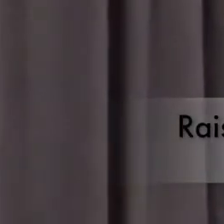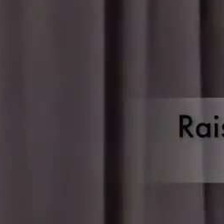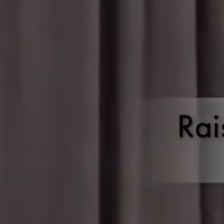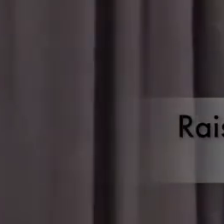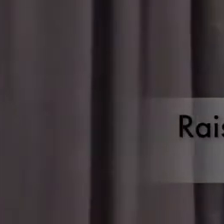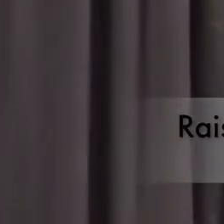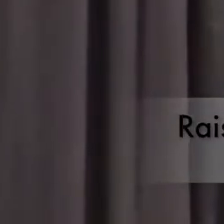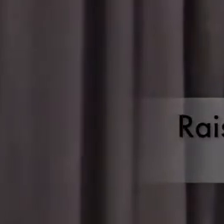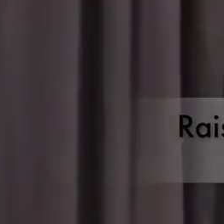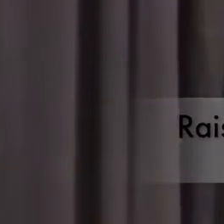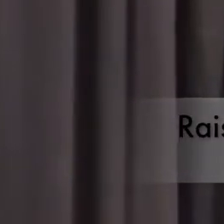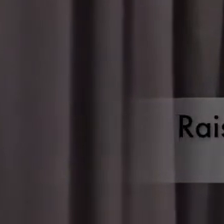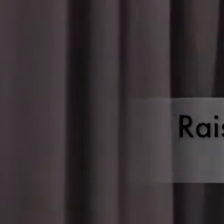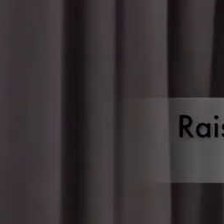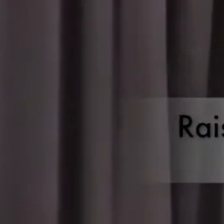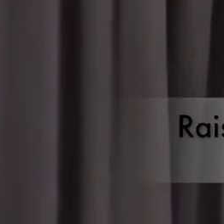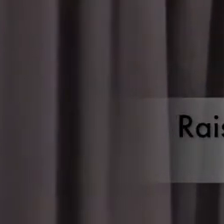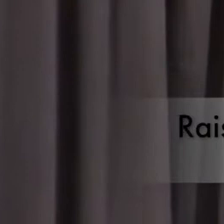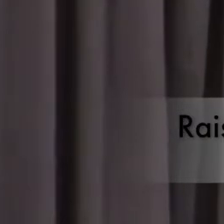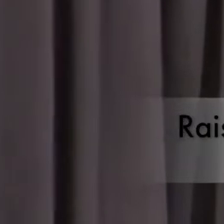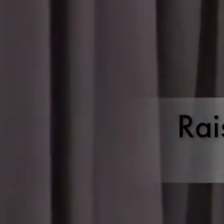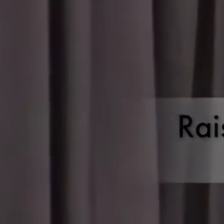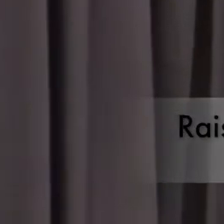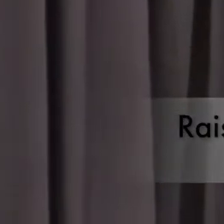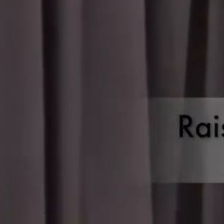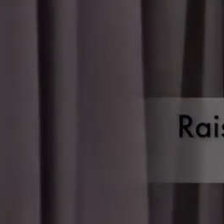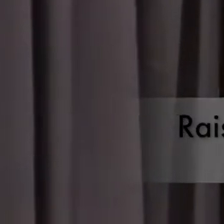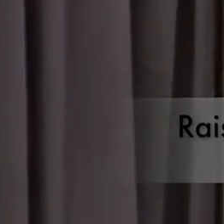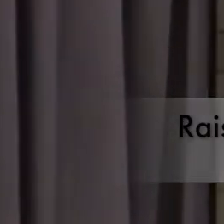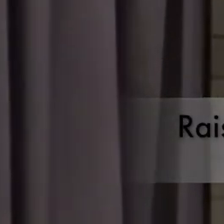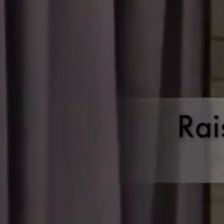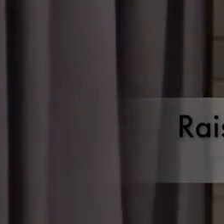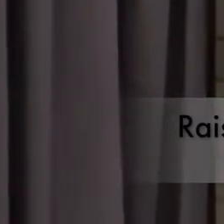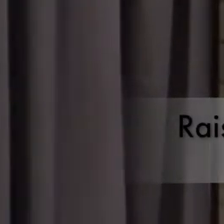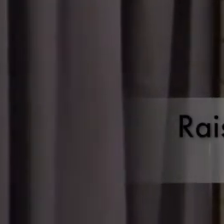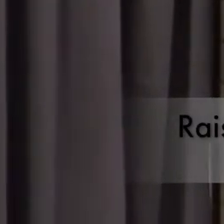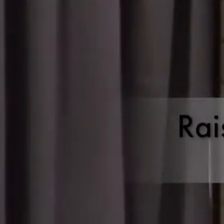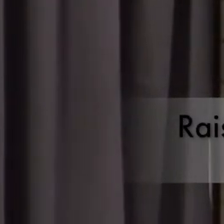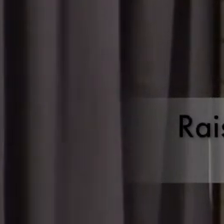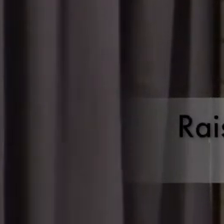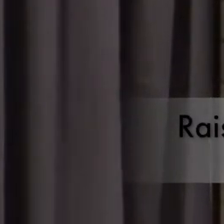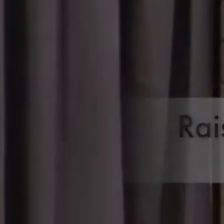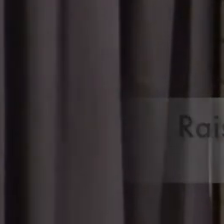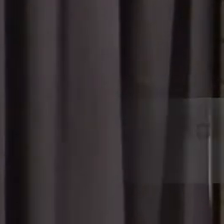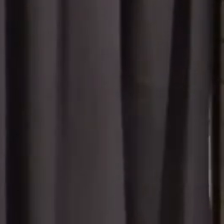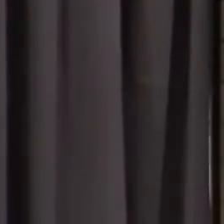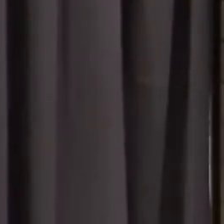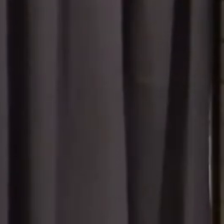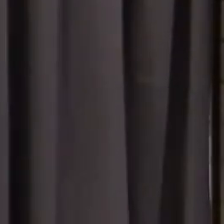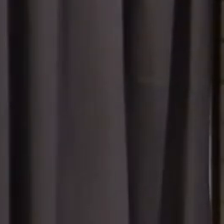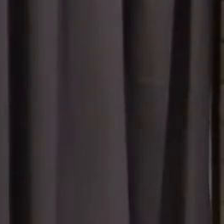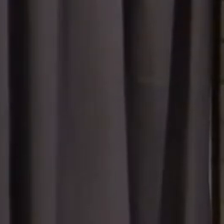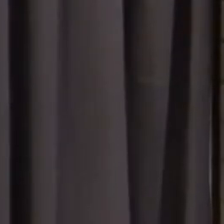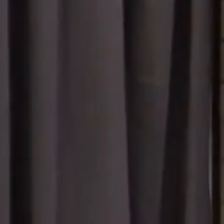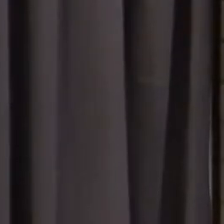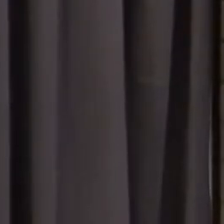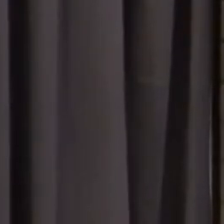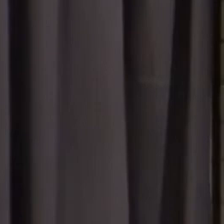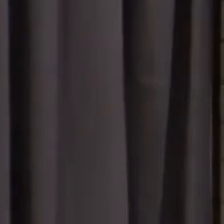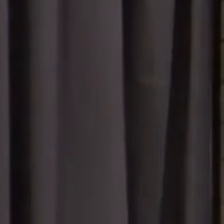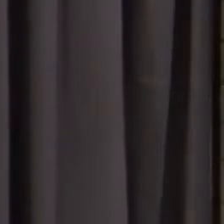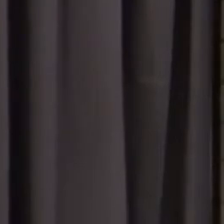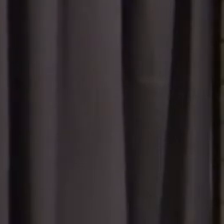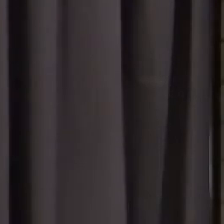ورسوله وصفوته من خلقه وحبيبه، قد بلغ الرسالة وأدى الأمانة ونصح الأمة وكشف